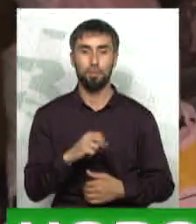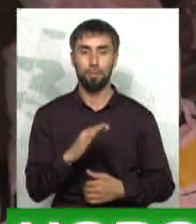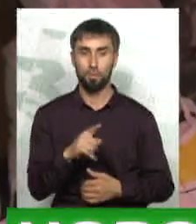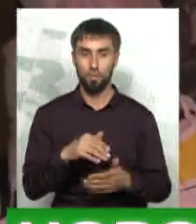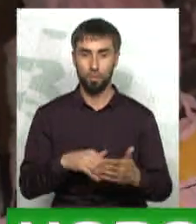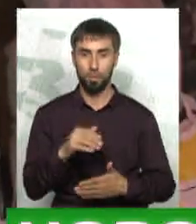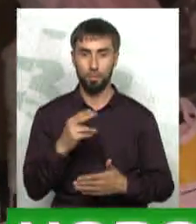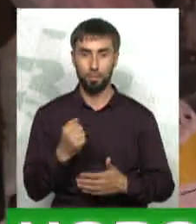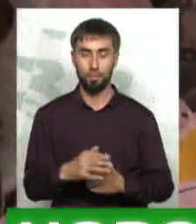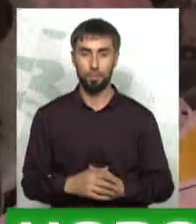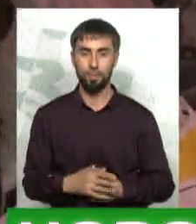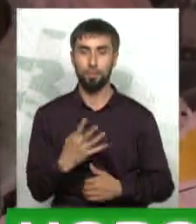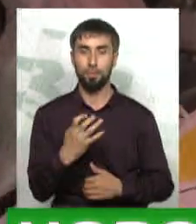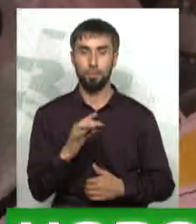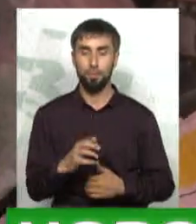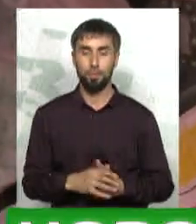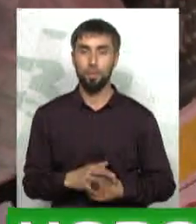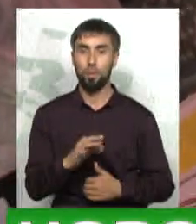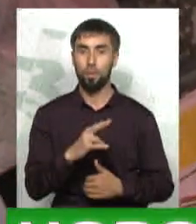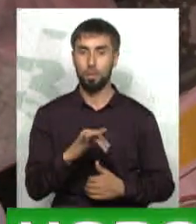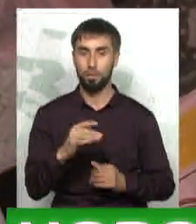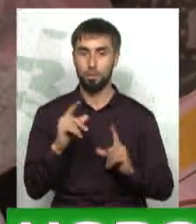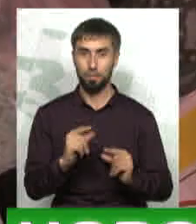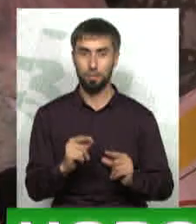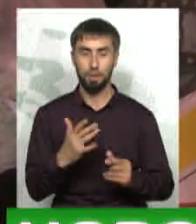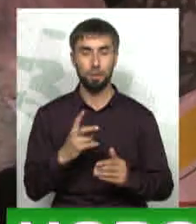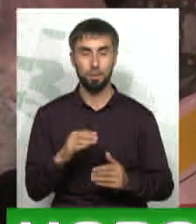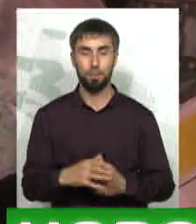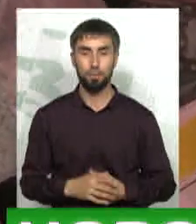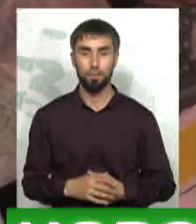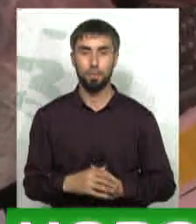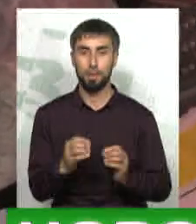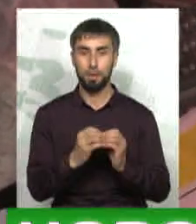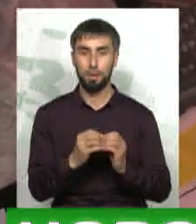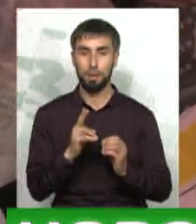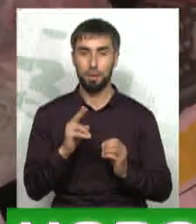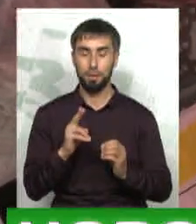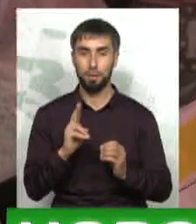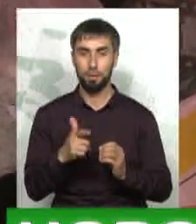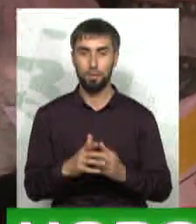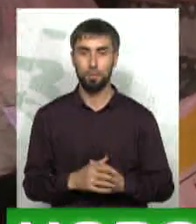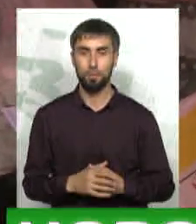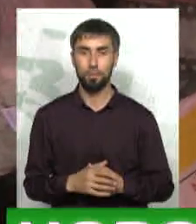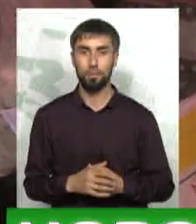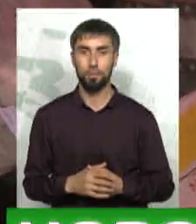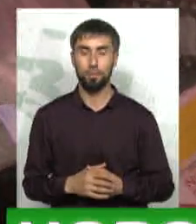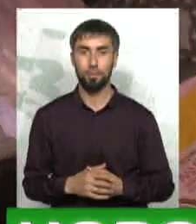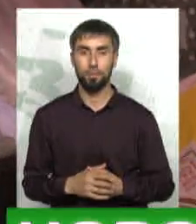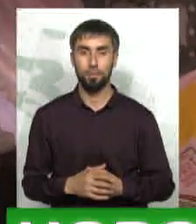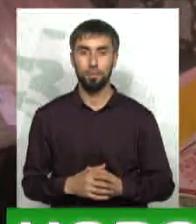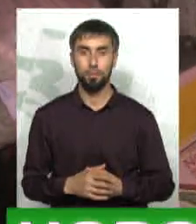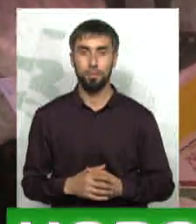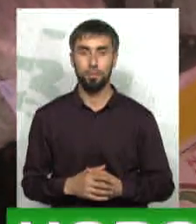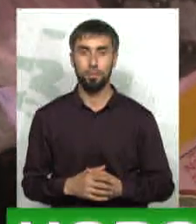дети. 400 рублей. Это 10 килограммов там. Выходит 40 рублей килограмм, да? Халха,